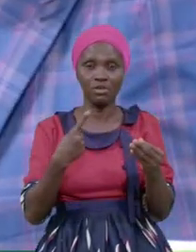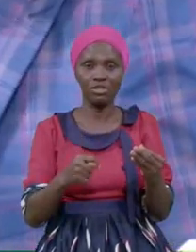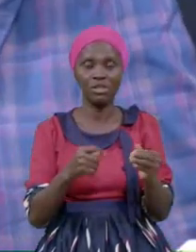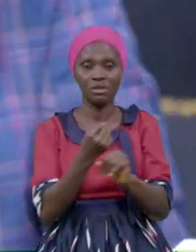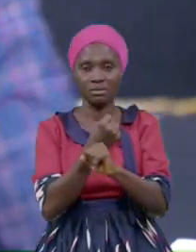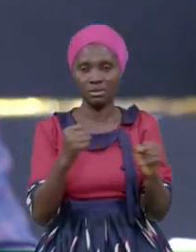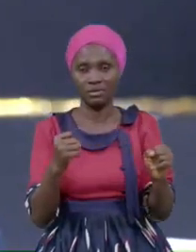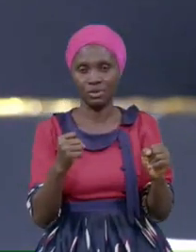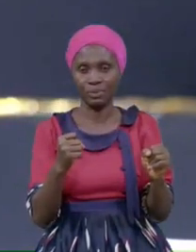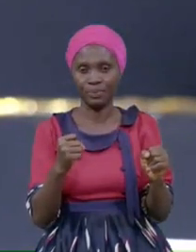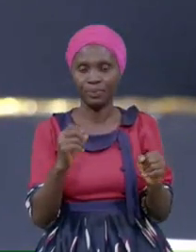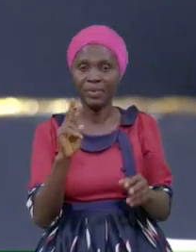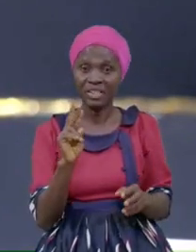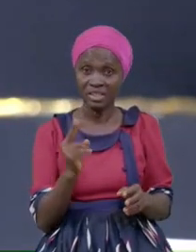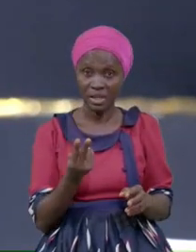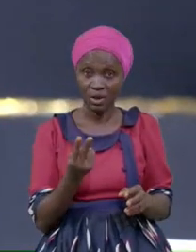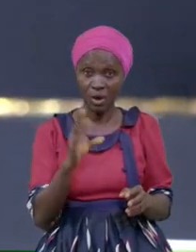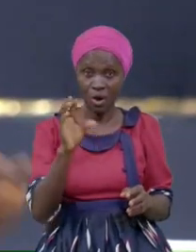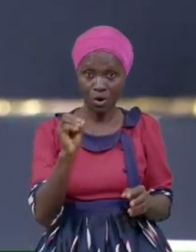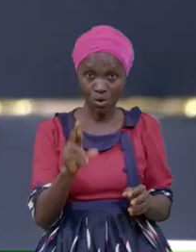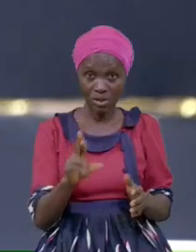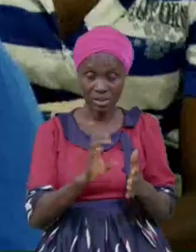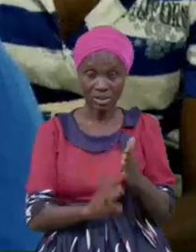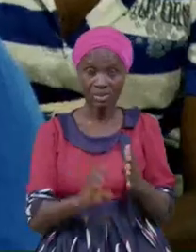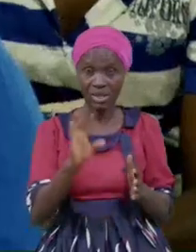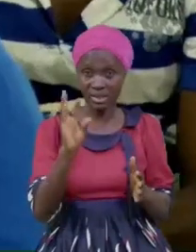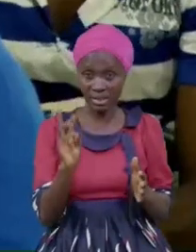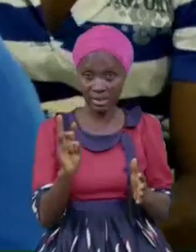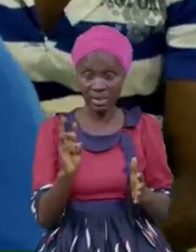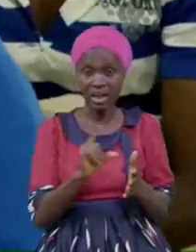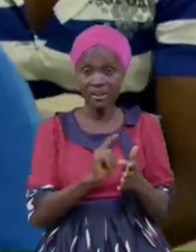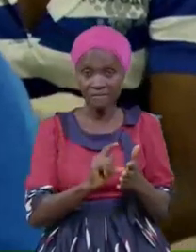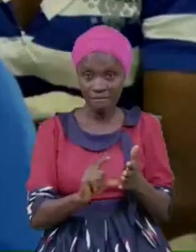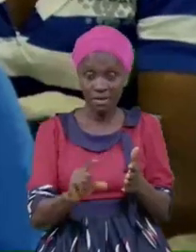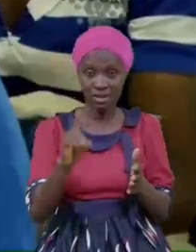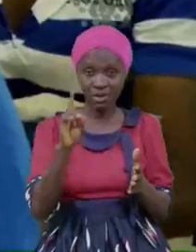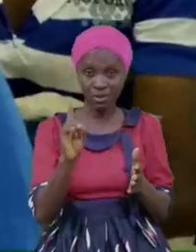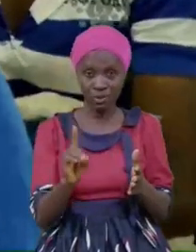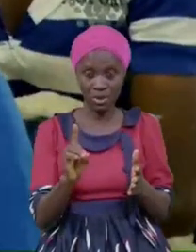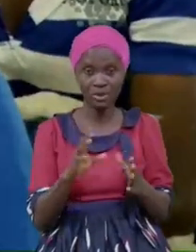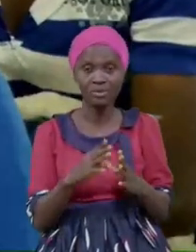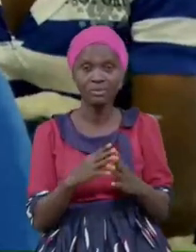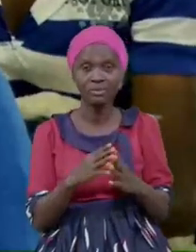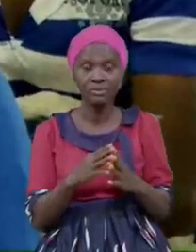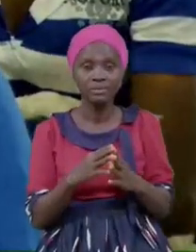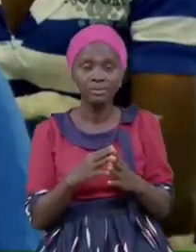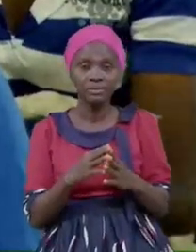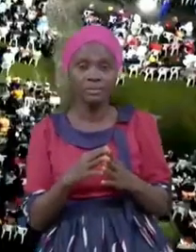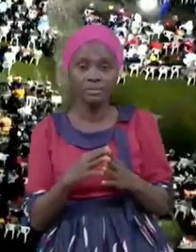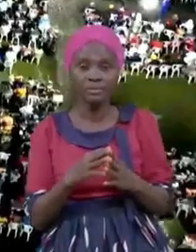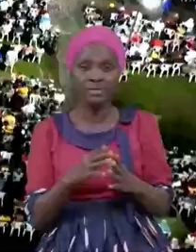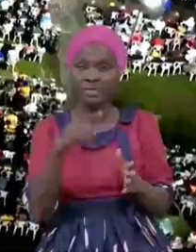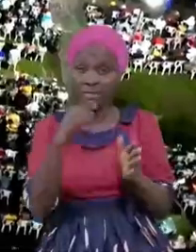En 2 Corinthiens chapitre 6, verset 1er. En 2 Corinthiens chapitre 6, verset 1.